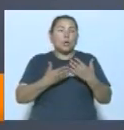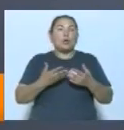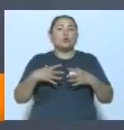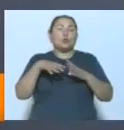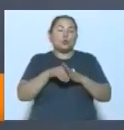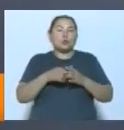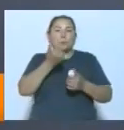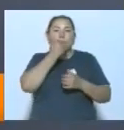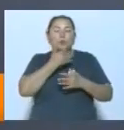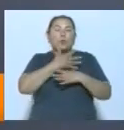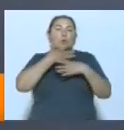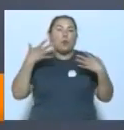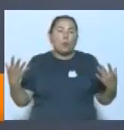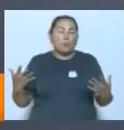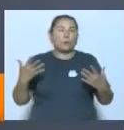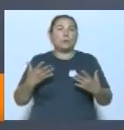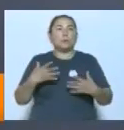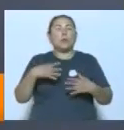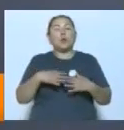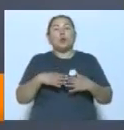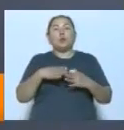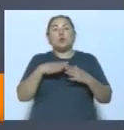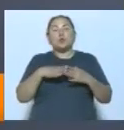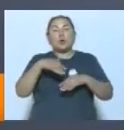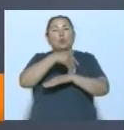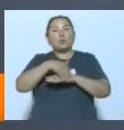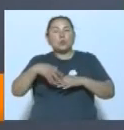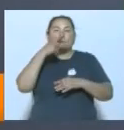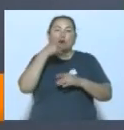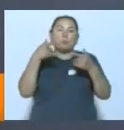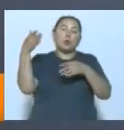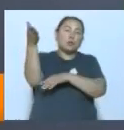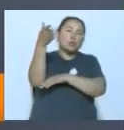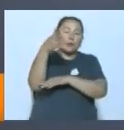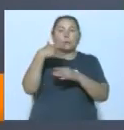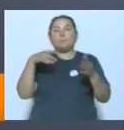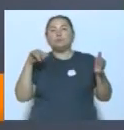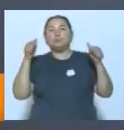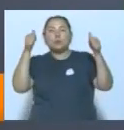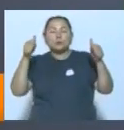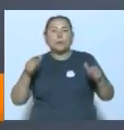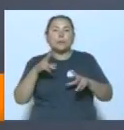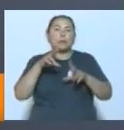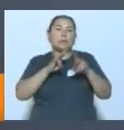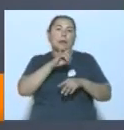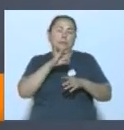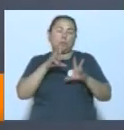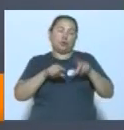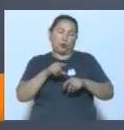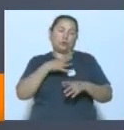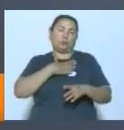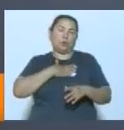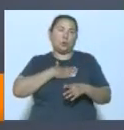деп себебі көк туымыз үйіміздің төрінде, көшемізде желбіреп тұратын болса, бұл насихаттың озық үлгісі деп айтамын.